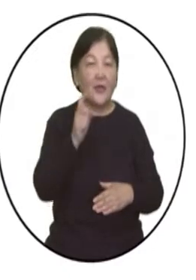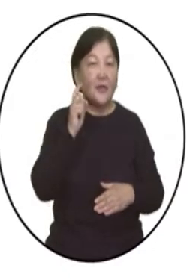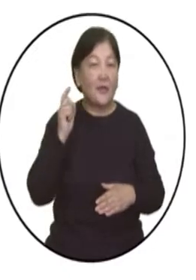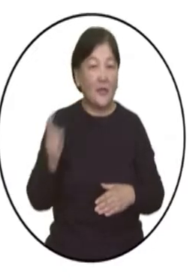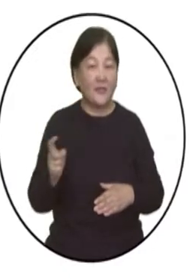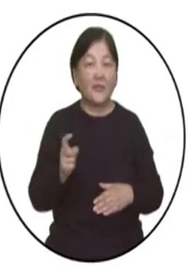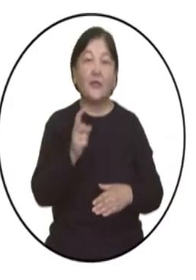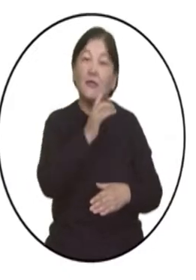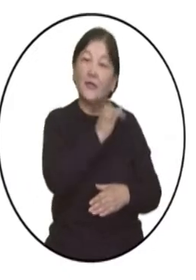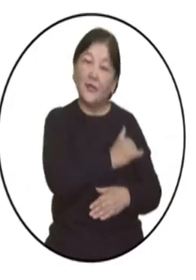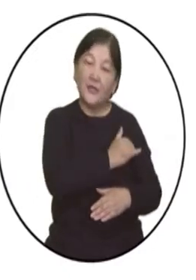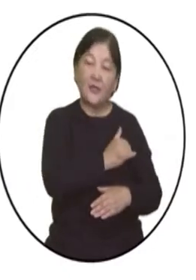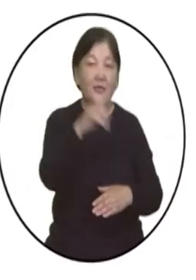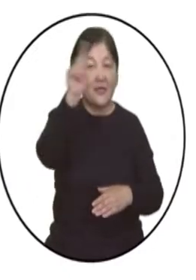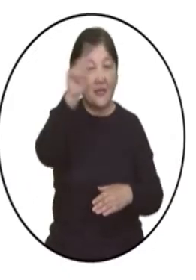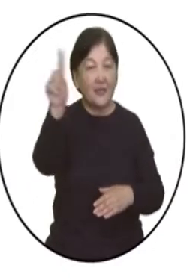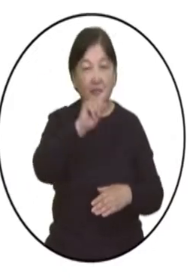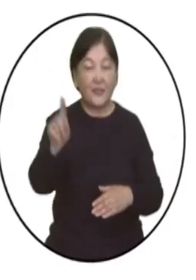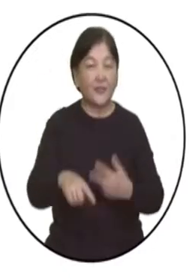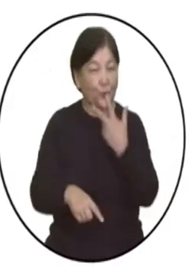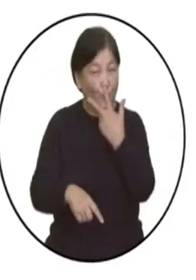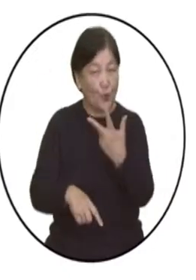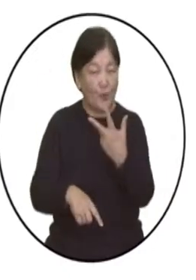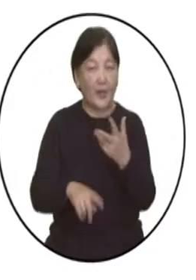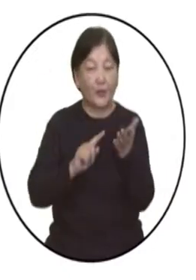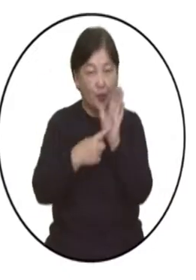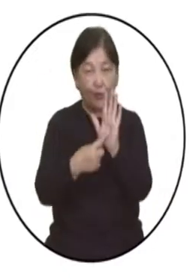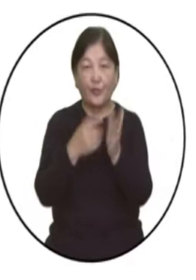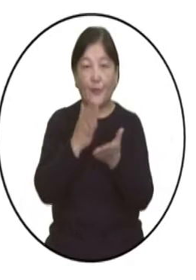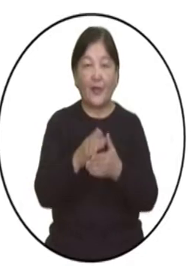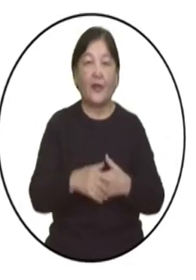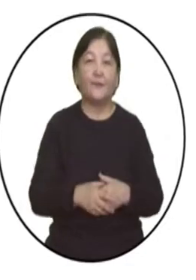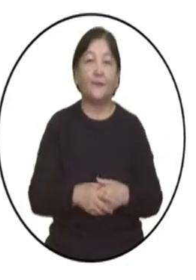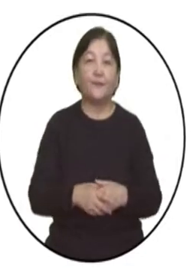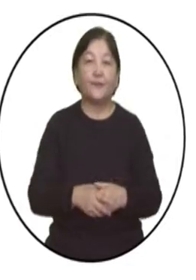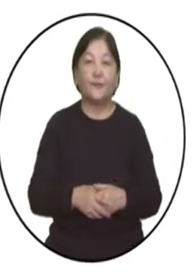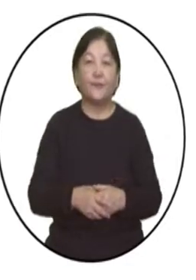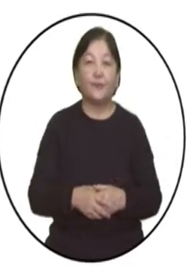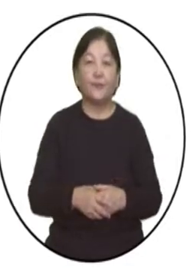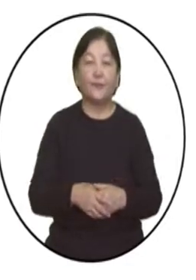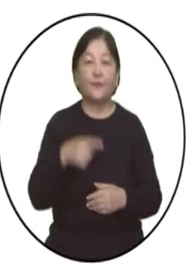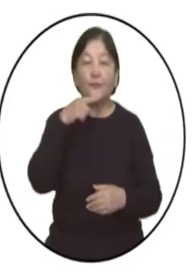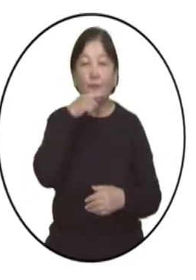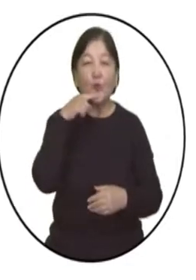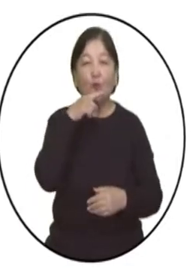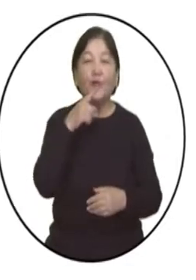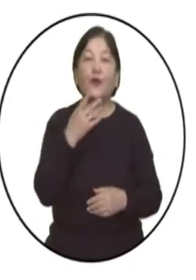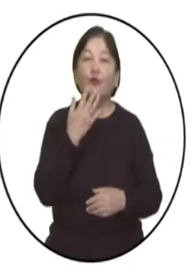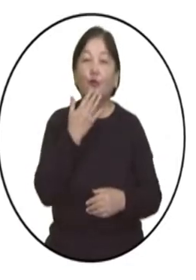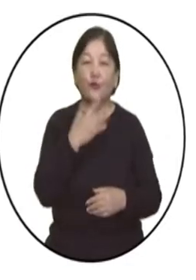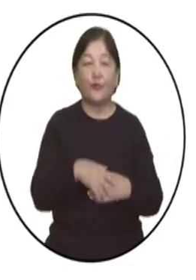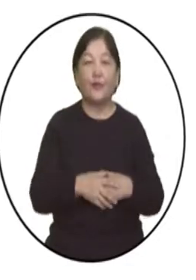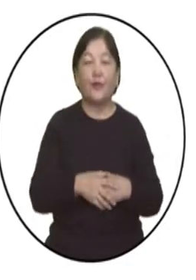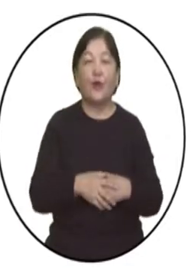Z гэсэн эренбэлсэн бодит тоон гурвлаар тодорхойлно. За, улаан өнгөөр OX,